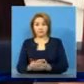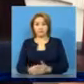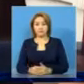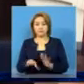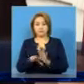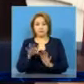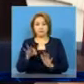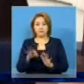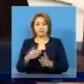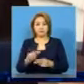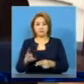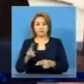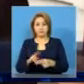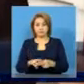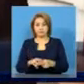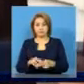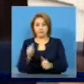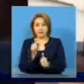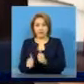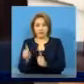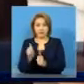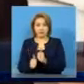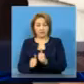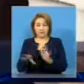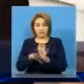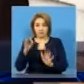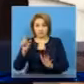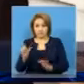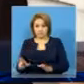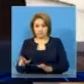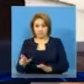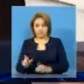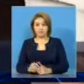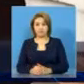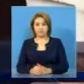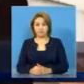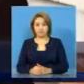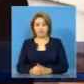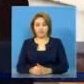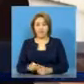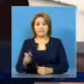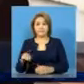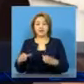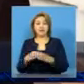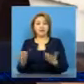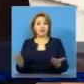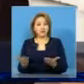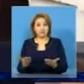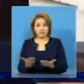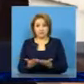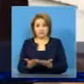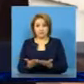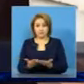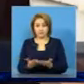сәйкес бұл жерде әрбір жаңағы сайлаушы саяси партиялардың қандай екендері